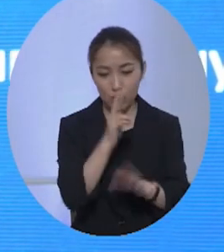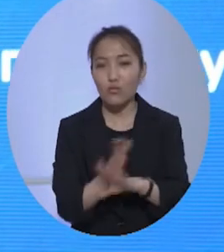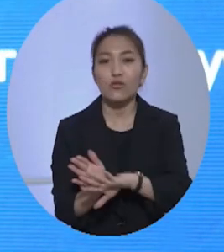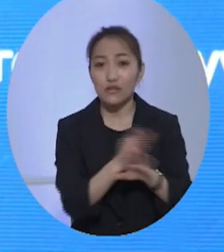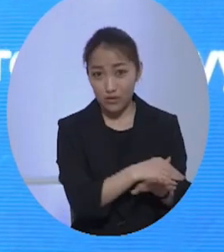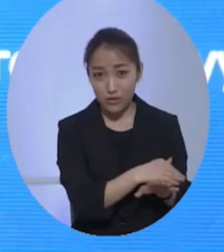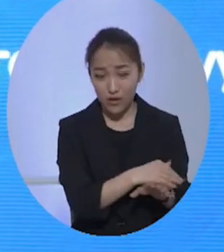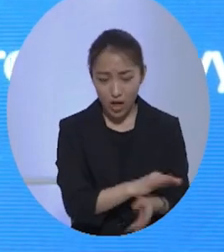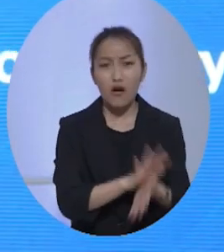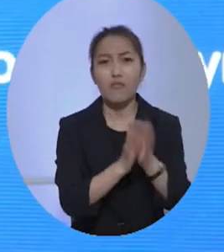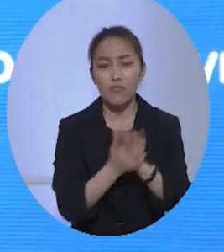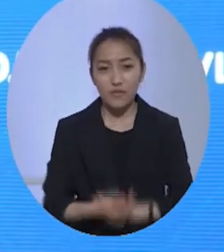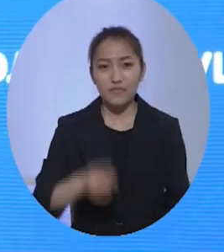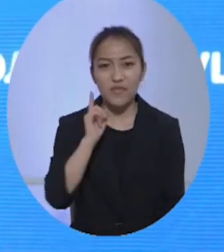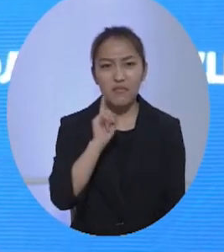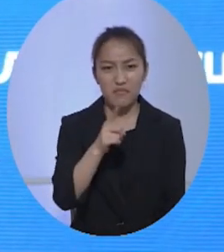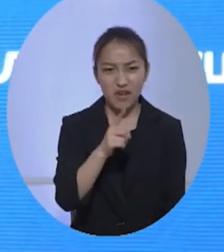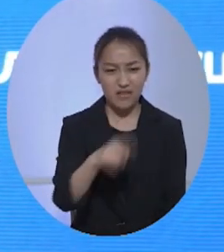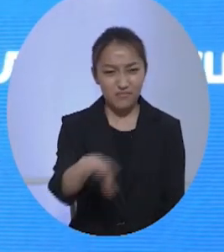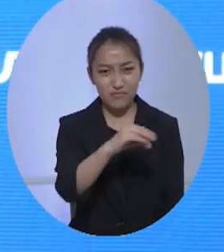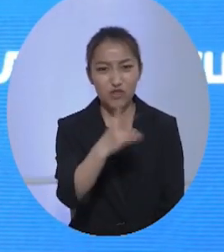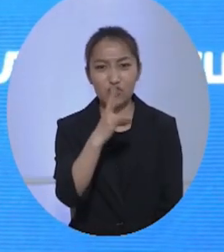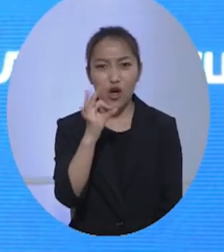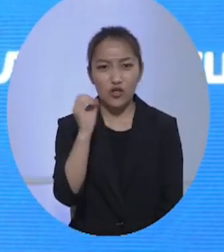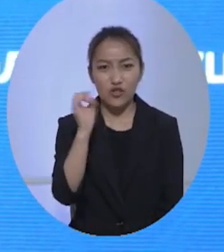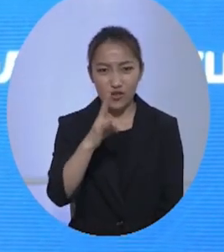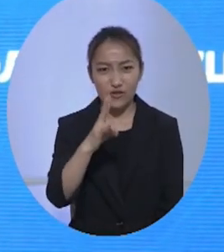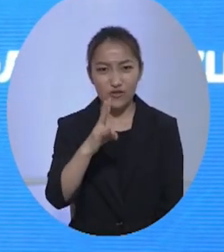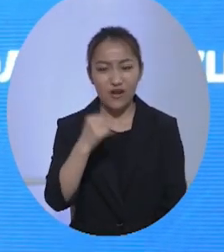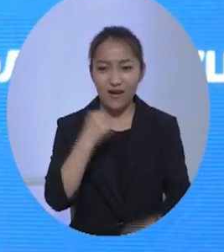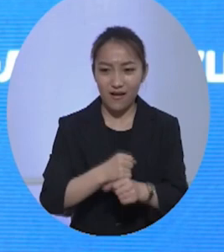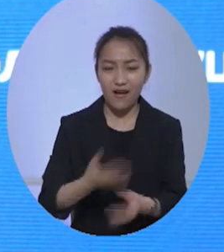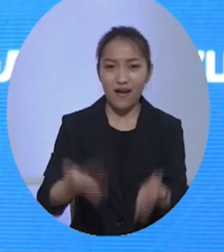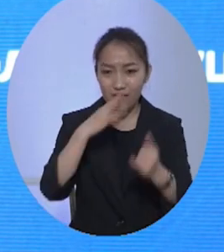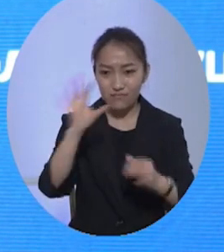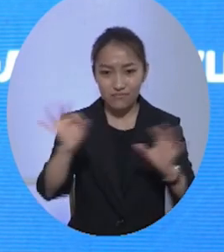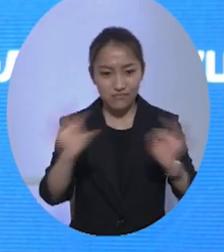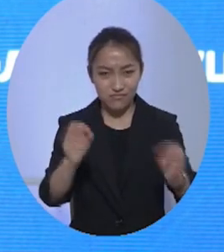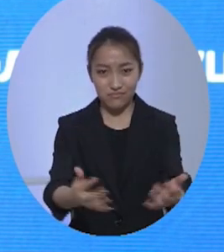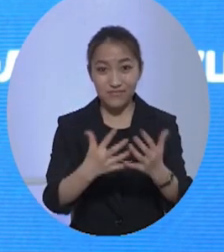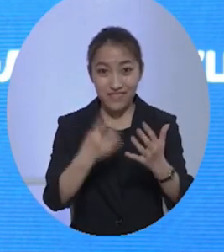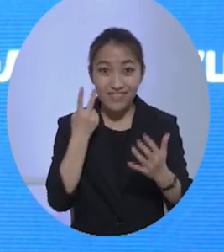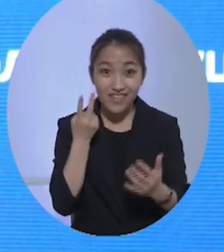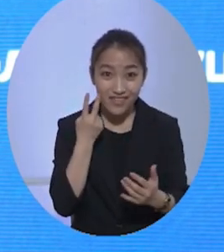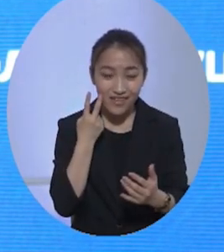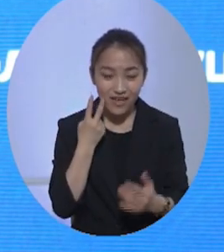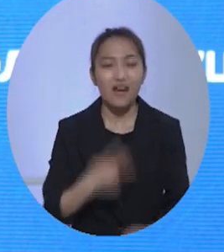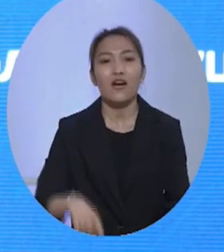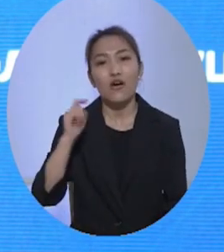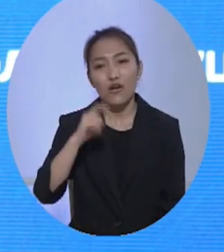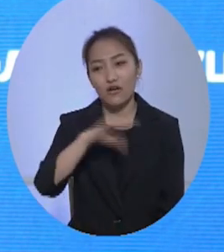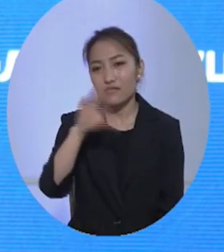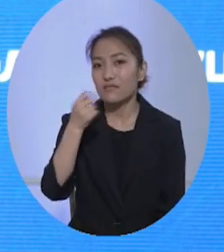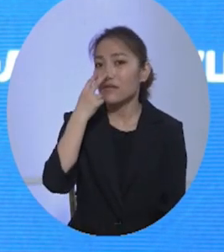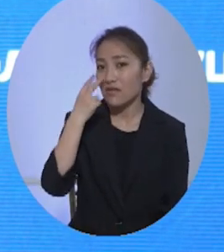ээ. Мянганы ноёдуудыг одоо ингээд томилдог шүү дээ. Бид нар зүгээр л уншаад явчихдаг. За тэгвэл өнөөдөр бид нар одоо хараараа